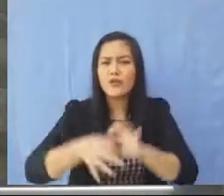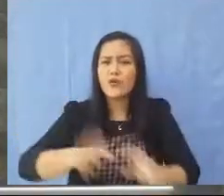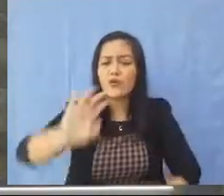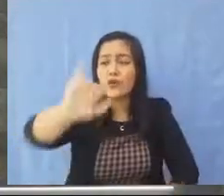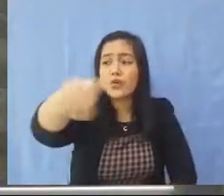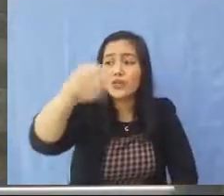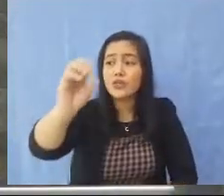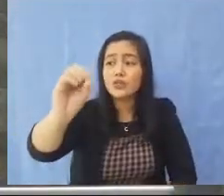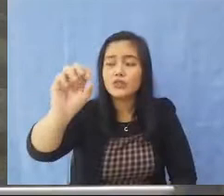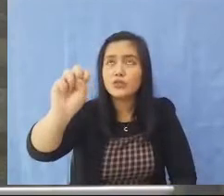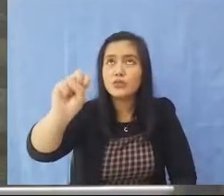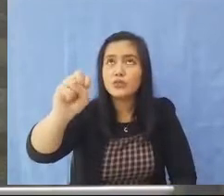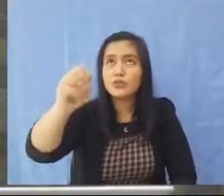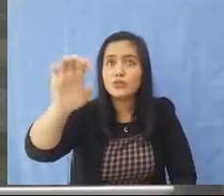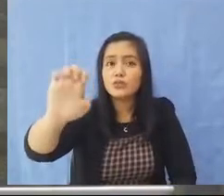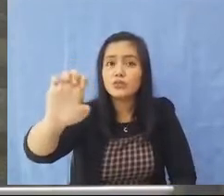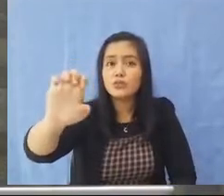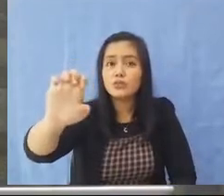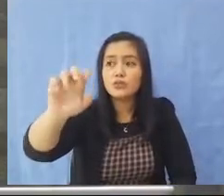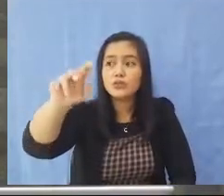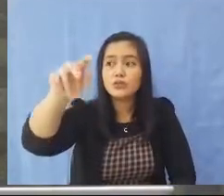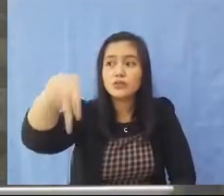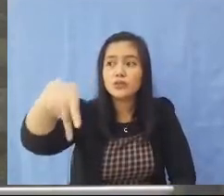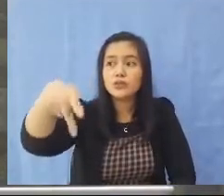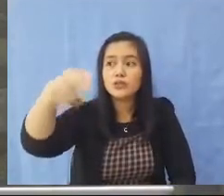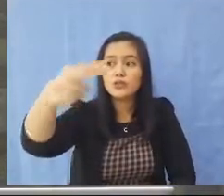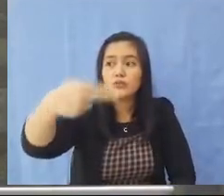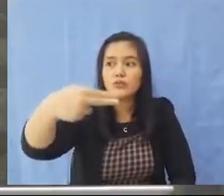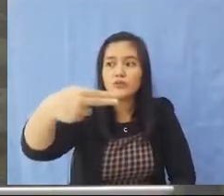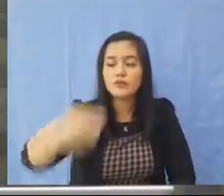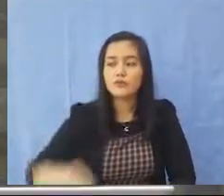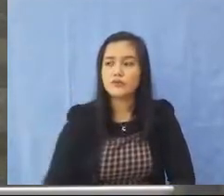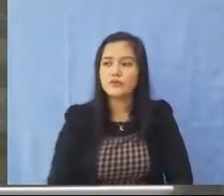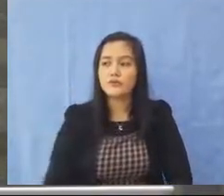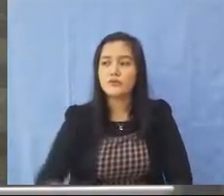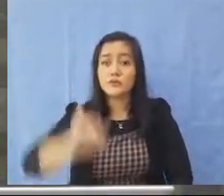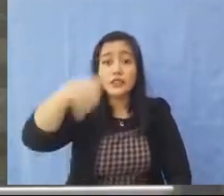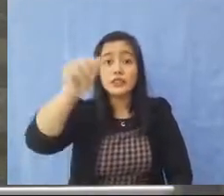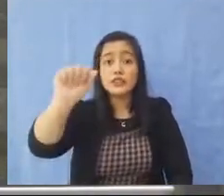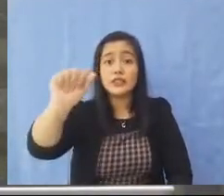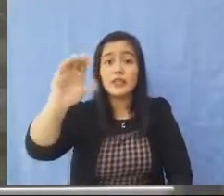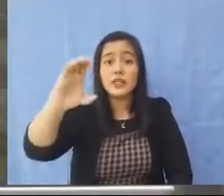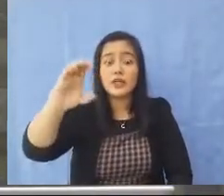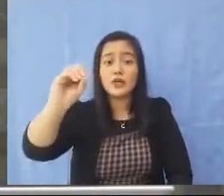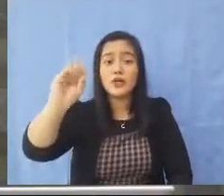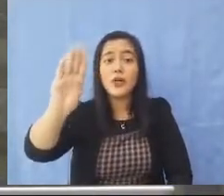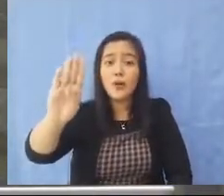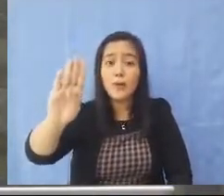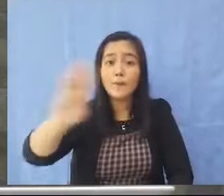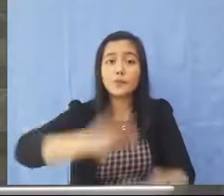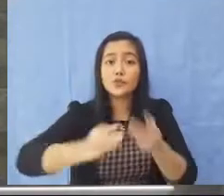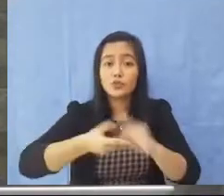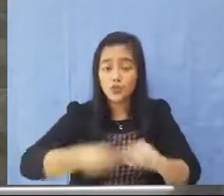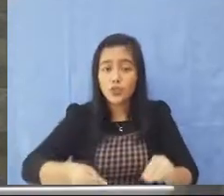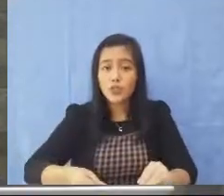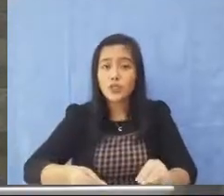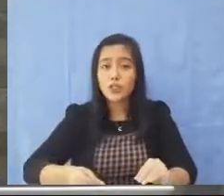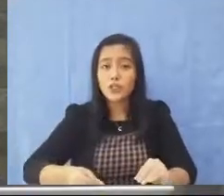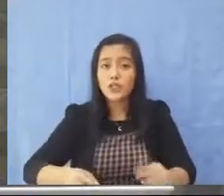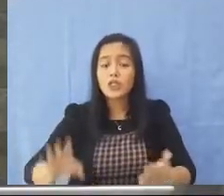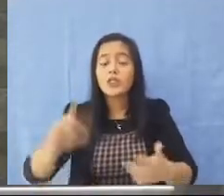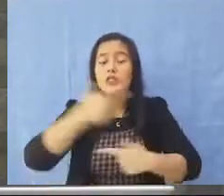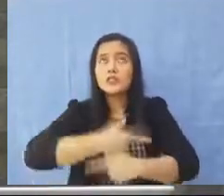hanggang verse number 50. Yung kay Jacob pala is from Genesis chapter 27 down to verse 31. And